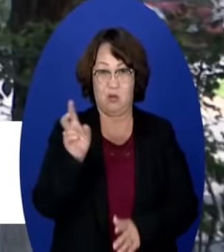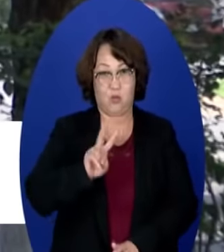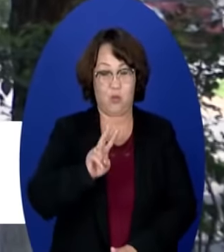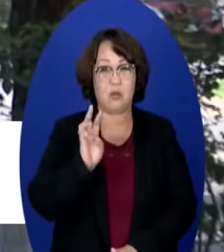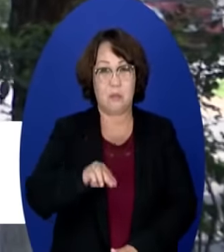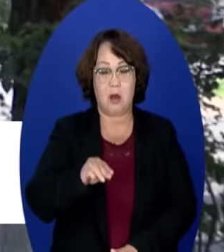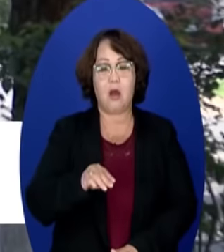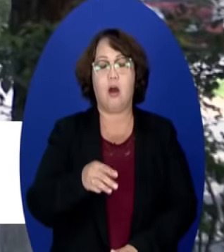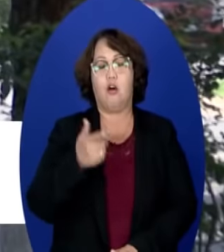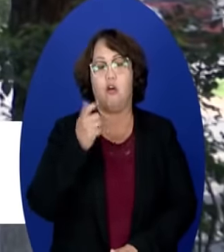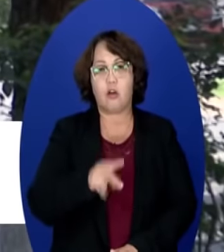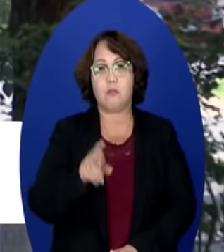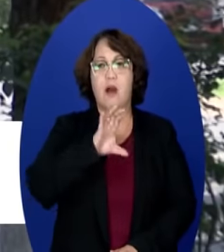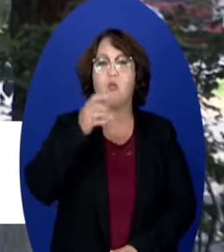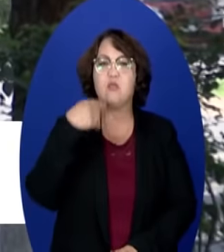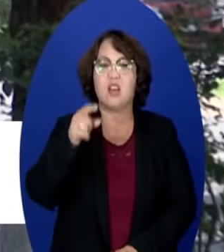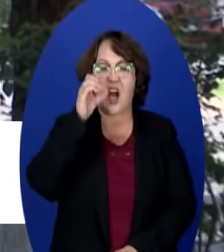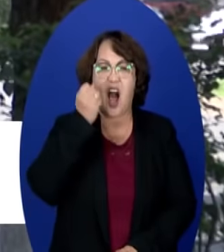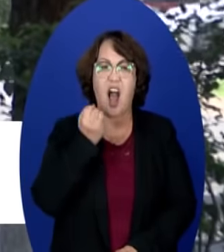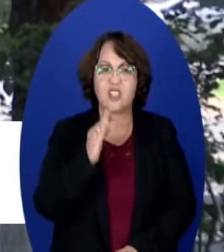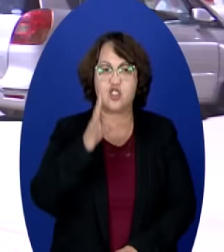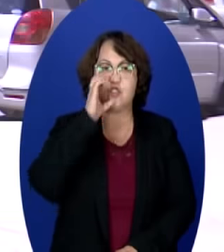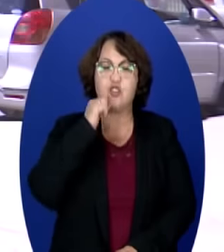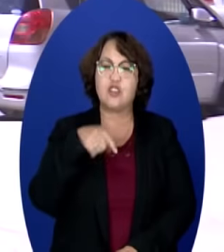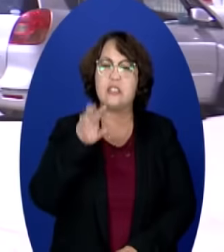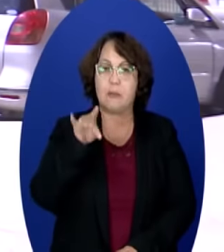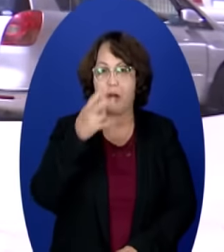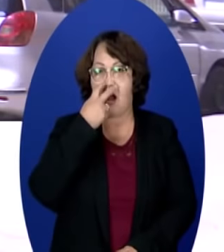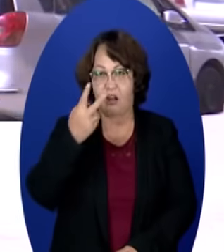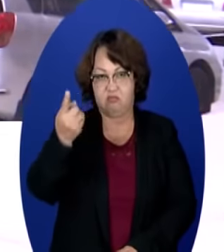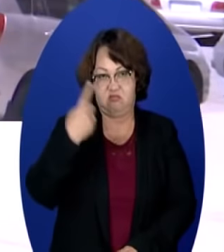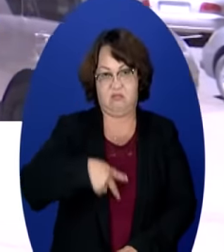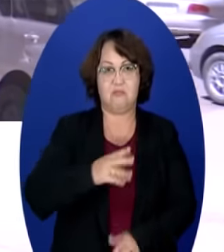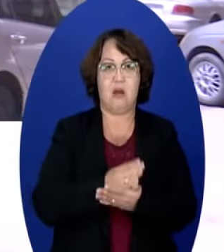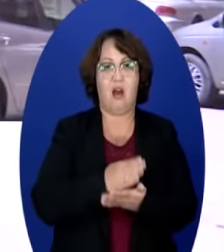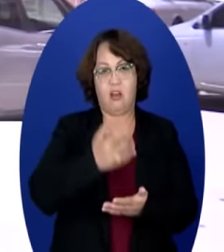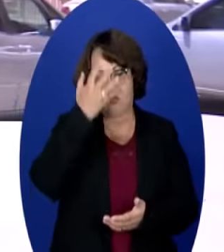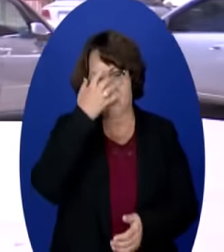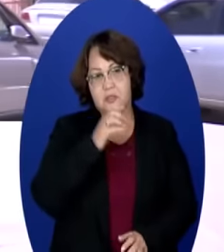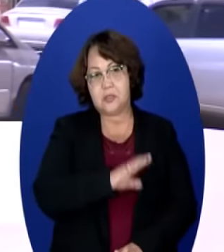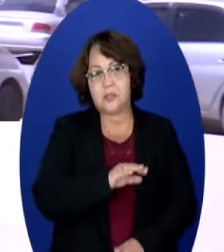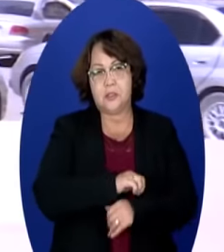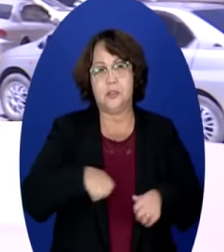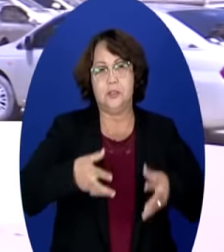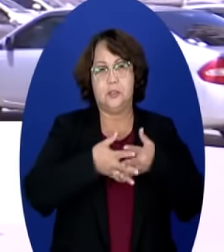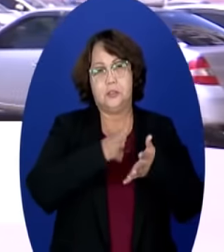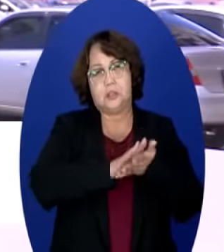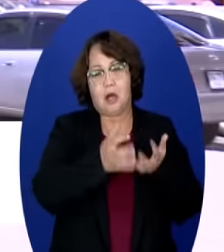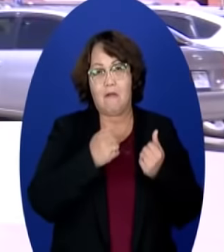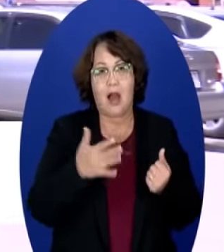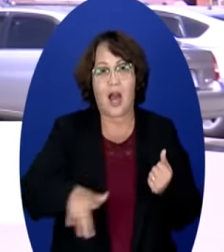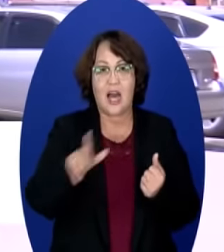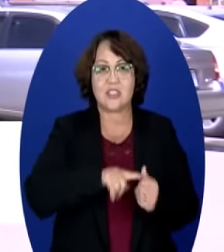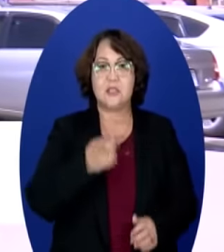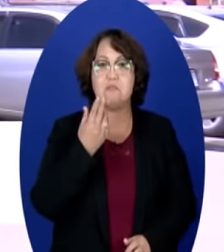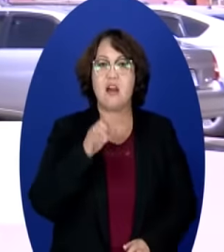нөгөө байгууллагуудын ашиг талаас нь харагдаж байгаа тийм асуудал бий. Иргэдийн хувьд шинээр орон сууц худалдаж авахтаа ихэнх нь байршлыг нь харж сонгодгоо